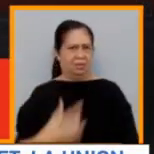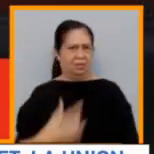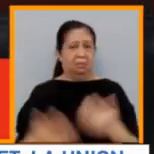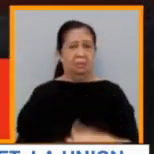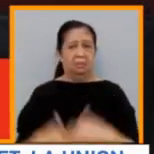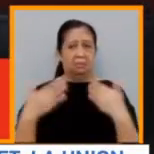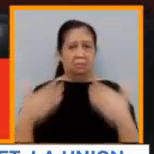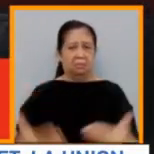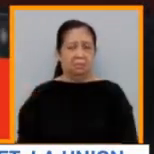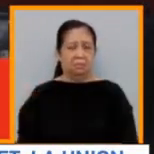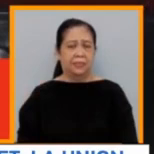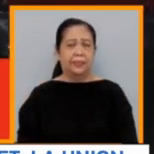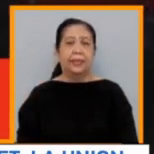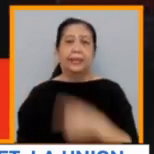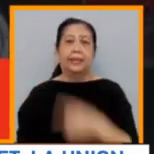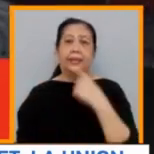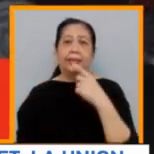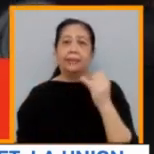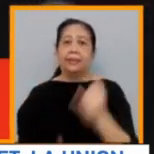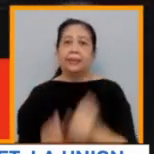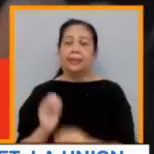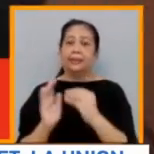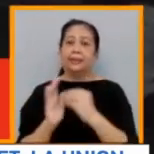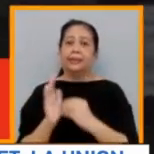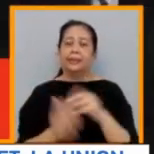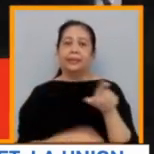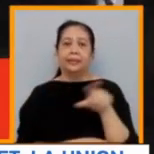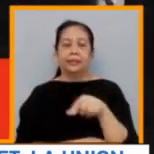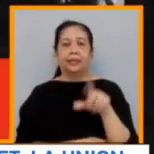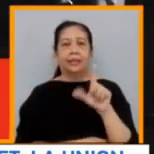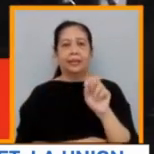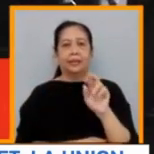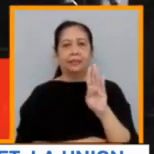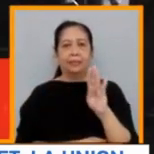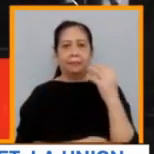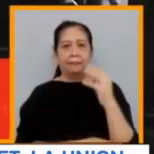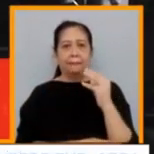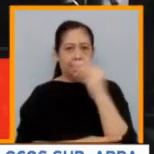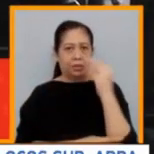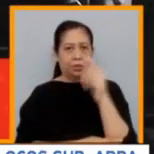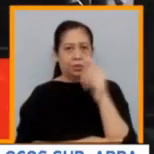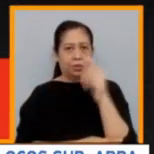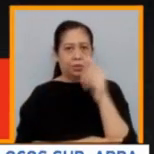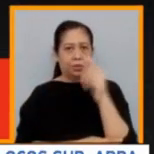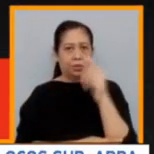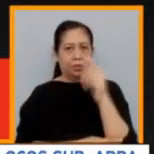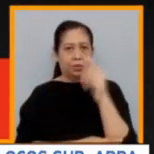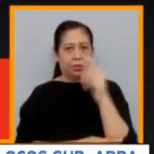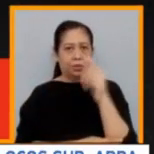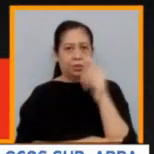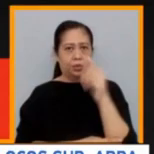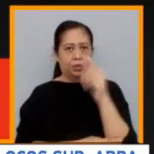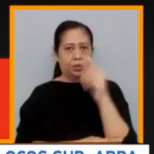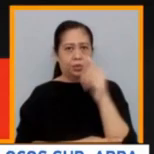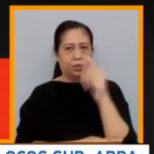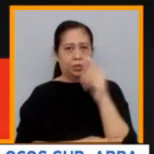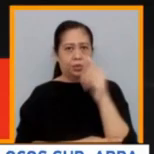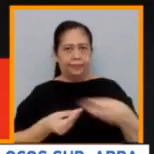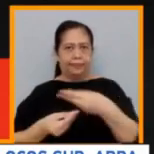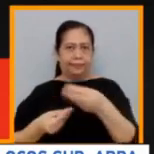Ayon sa pinakahuling tala ng LTFRB noong March 29, mahigit 110,000 na ang nakakatanggap ng fuel